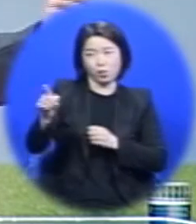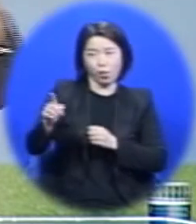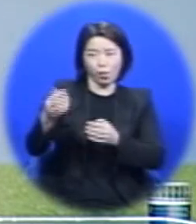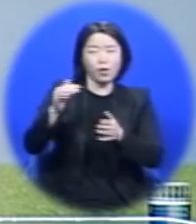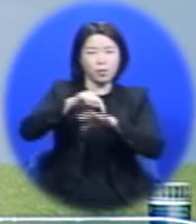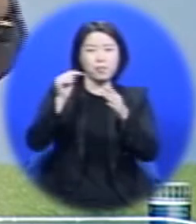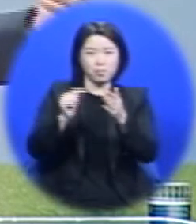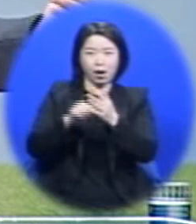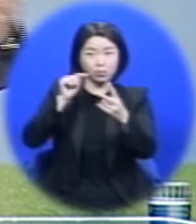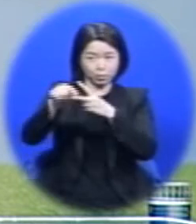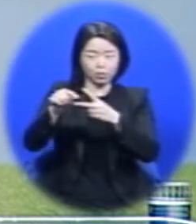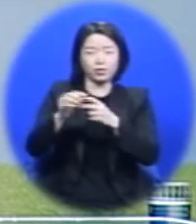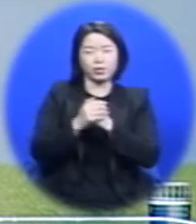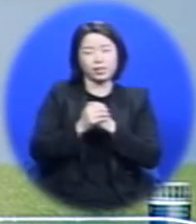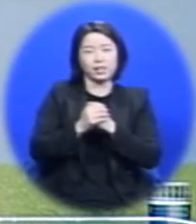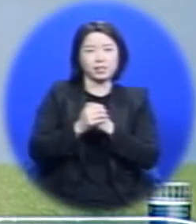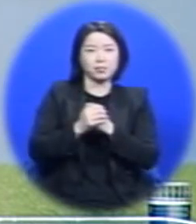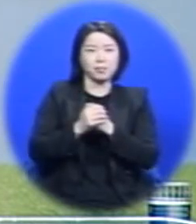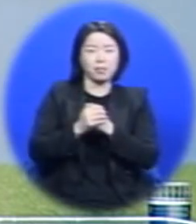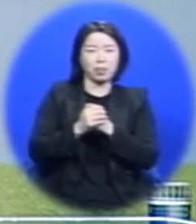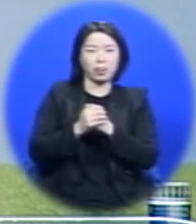든다. 어떻게 나랑 그렇게 마음이 통하냐.